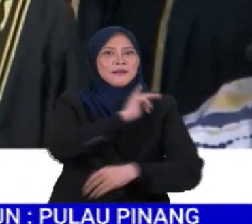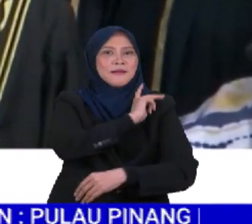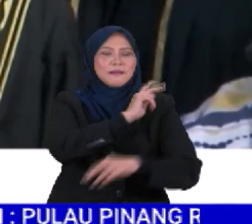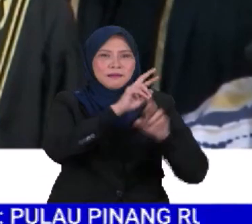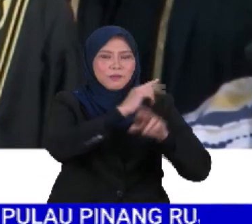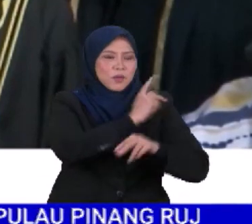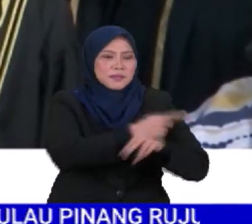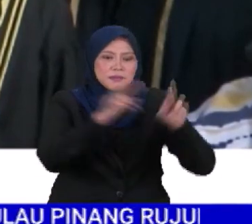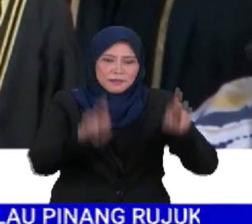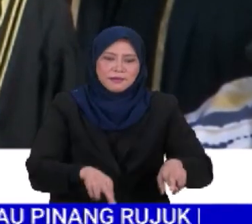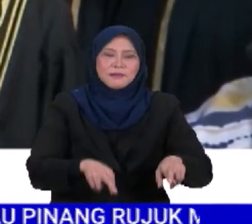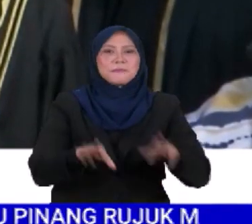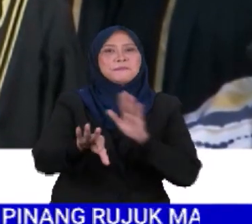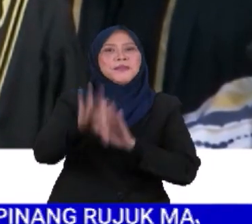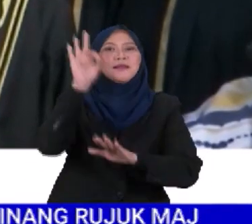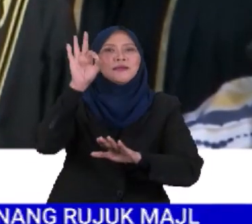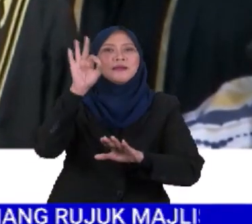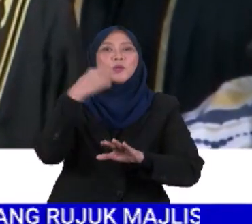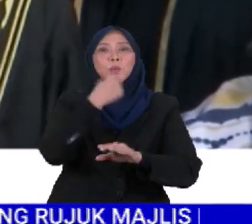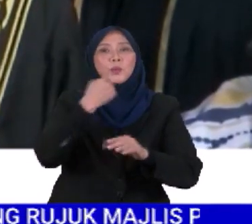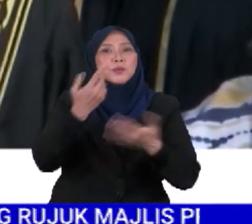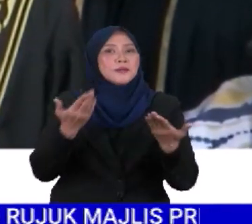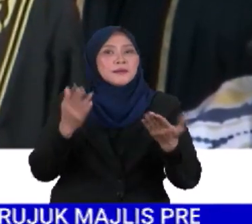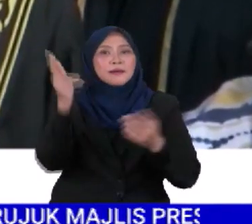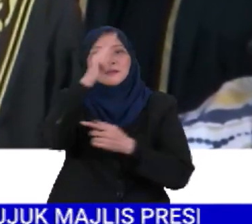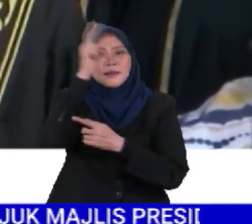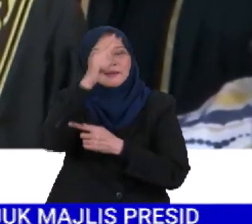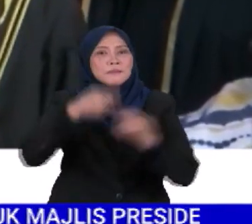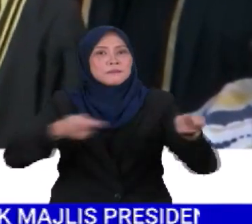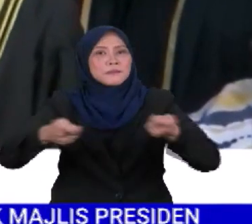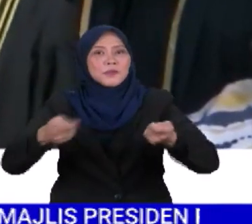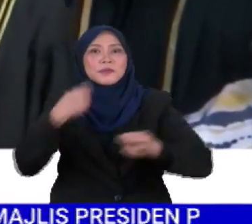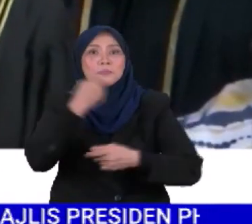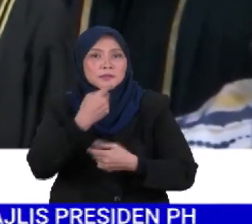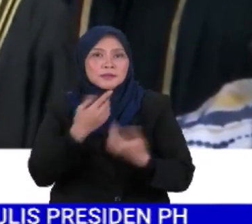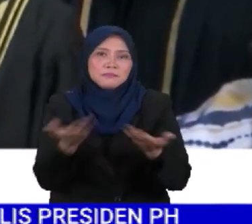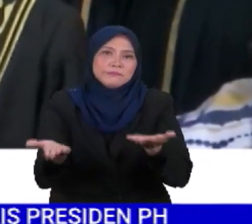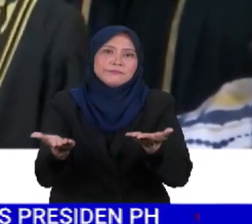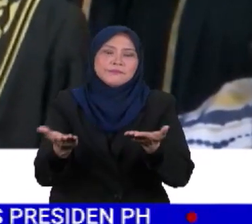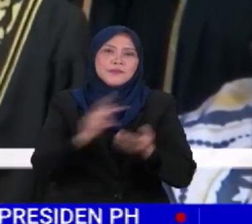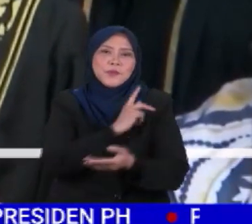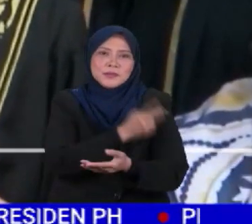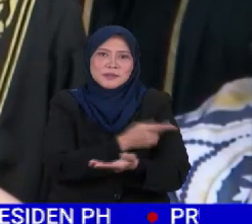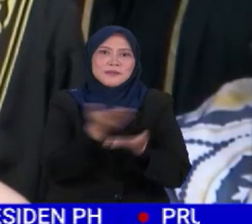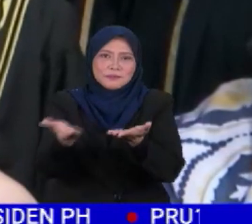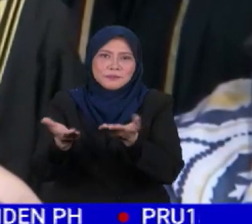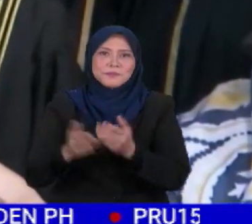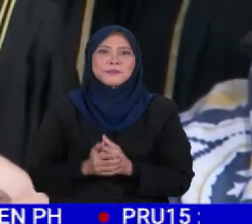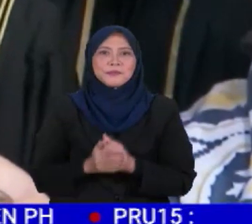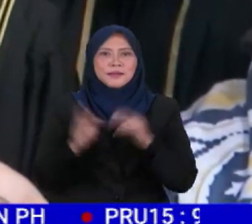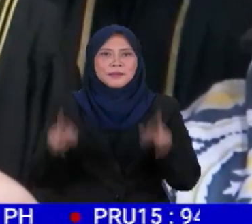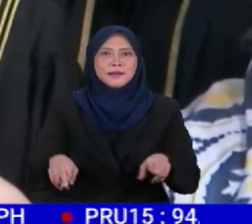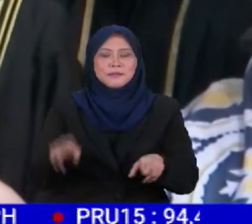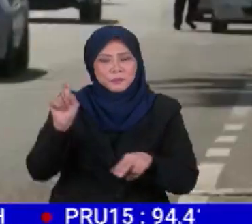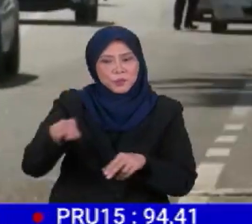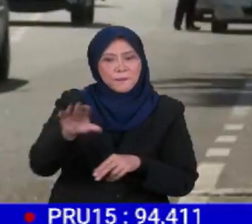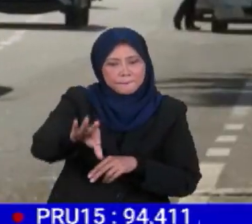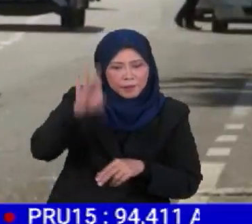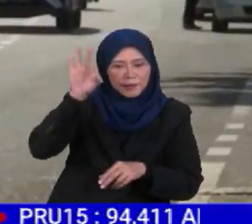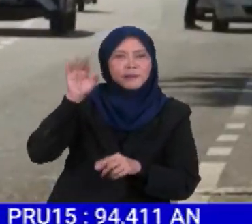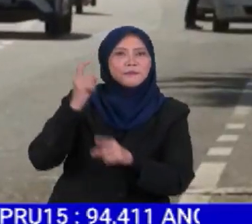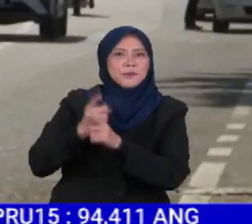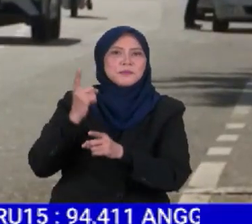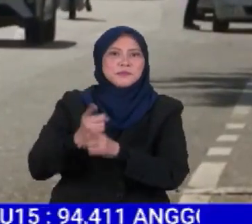yang menentukan kali ini apakah jenis kerajaan yang dia mahu. Kalau nak pilih sesuatu kerajaan, pilih betul-betul.